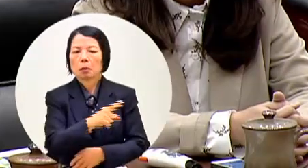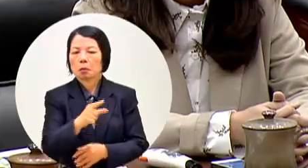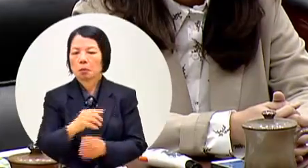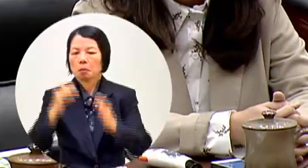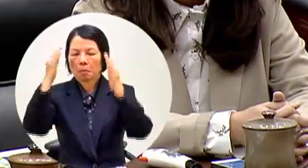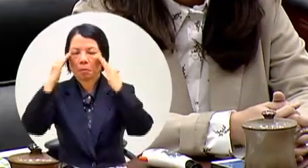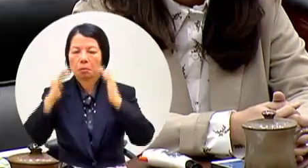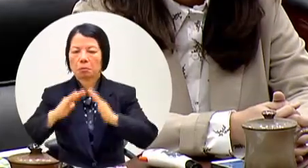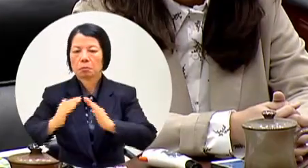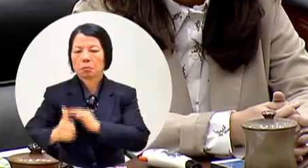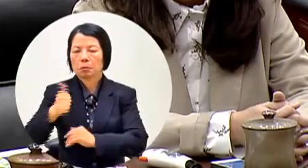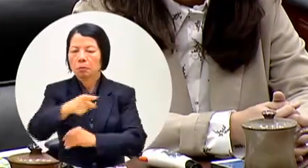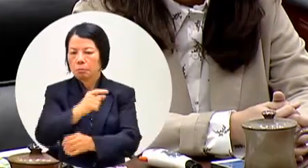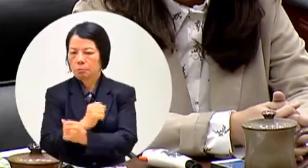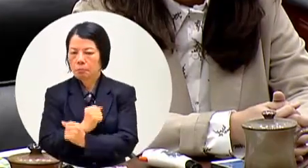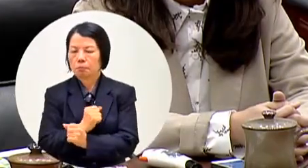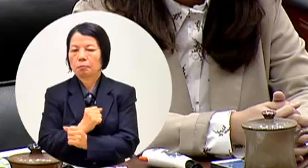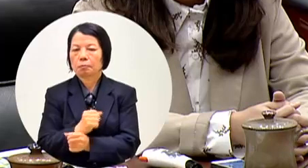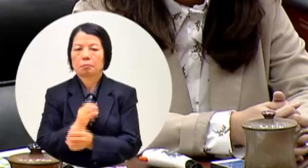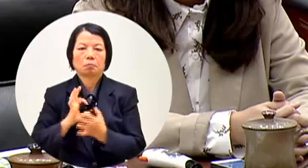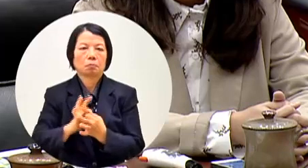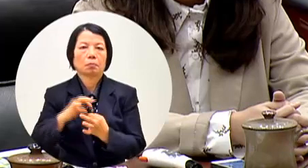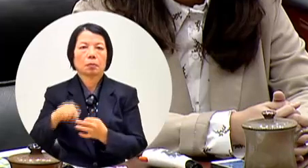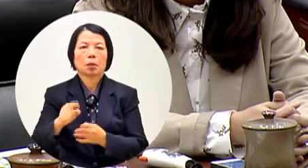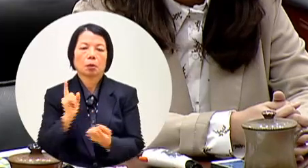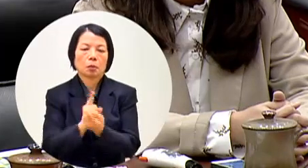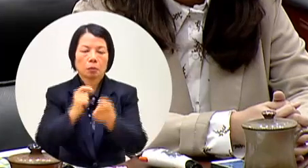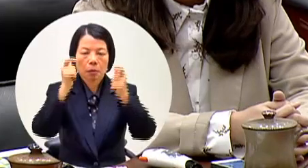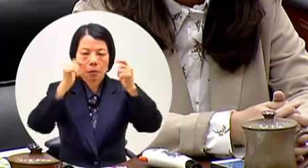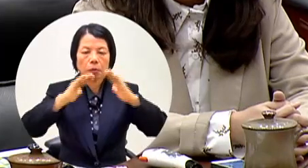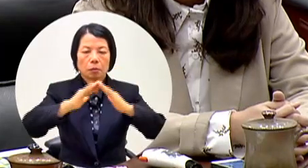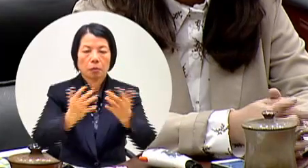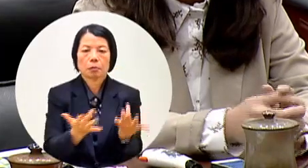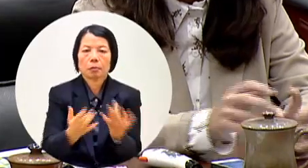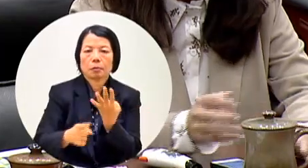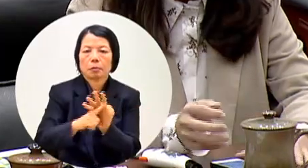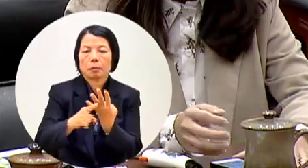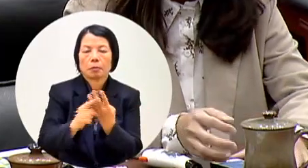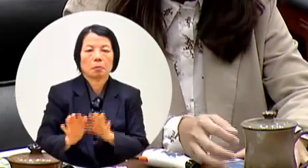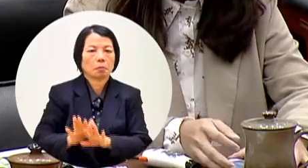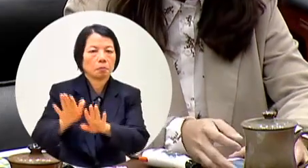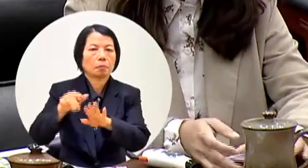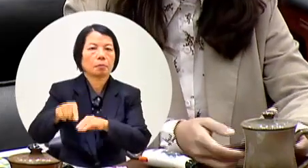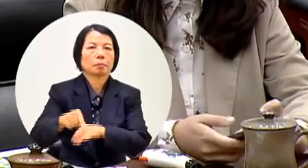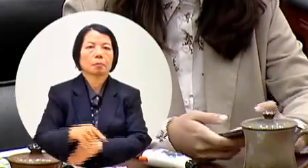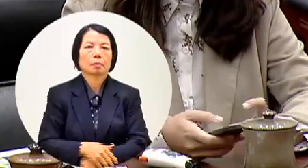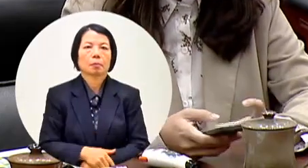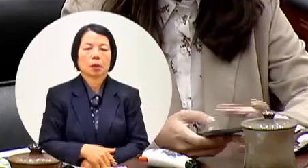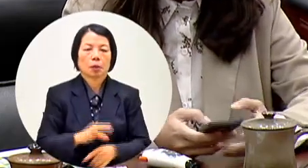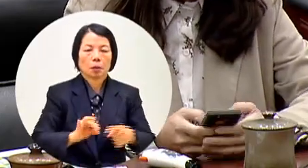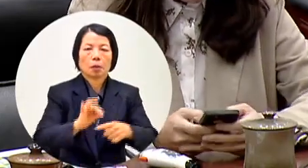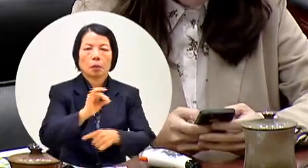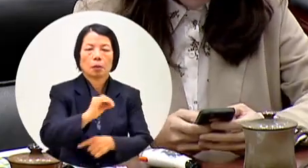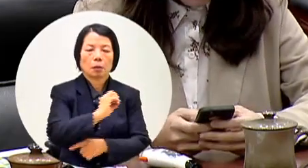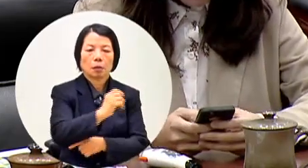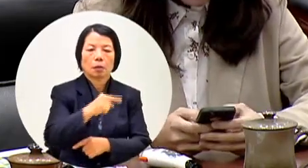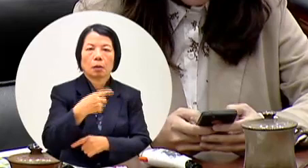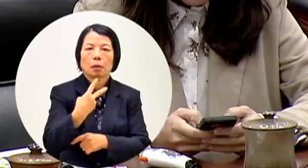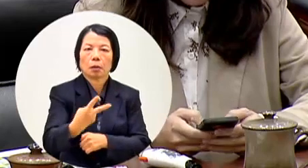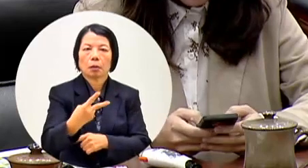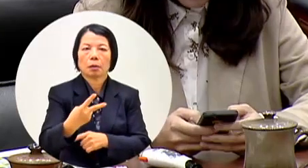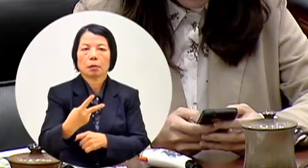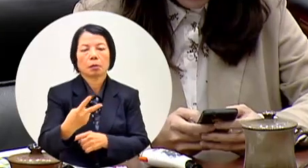哦。以整个高雄市的产业发展来讲，农业它是0.2%的经济产